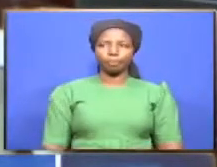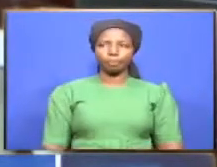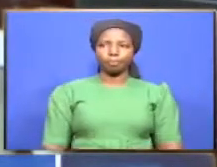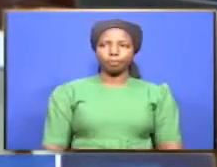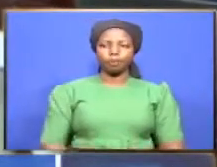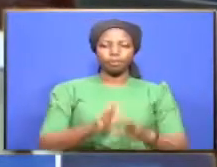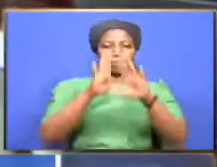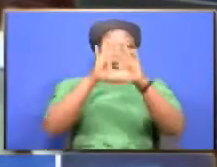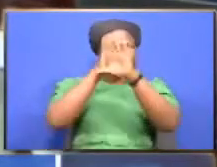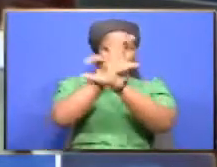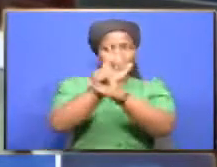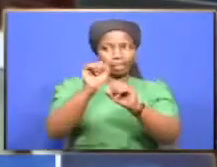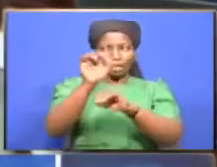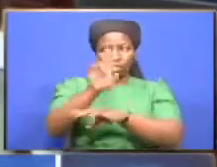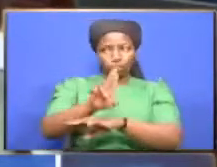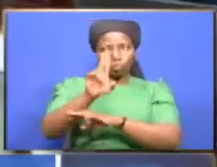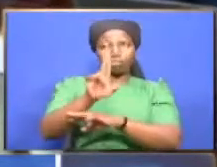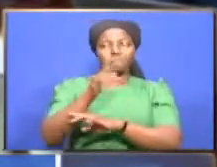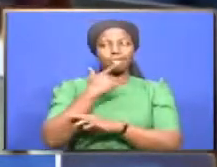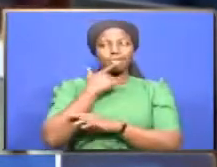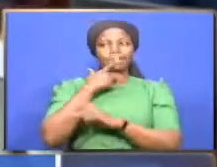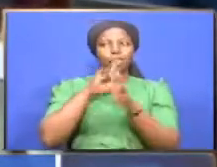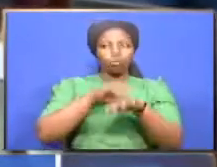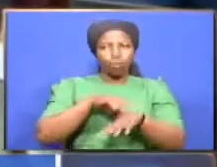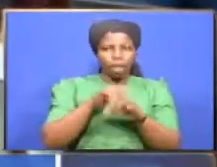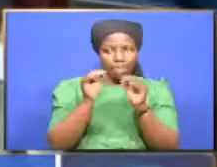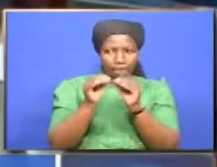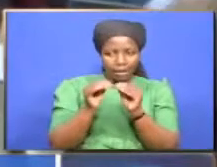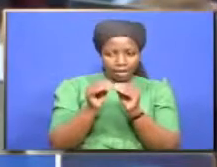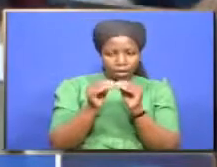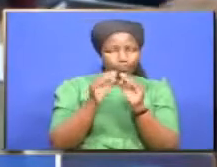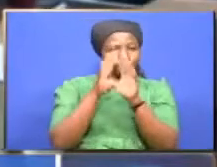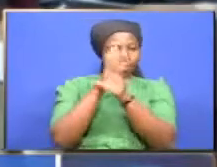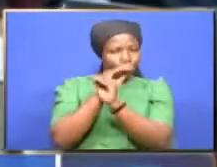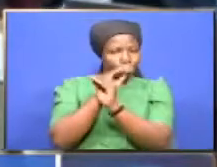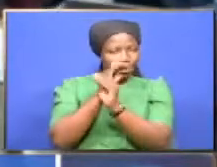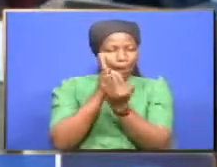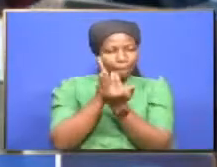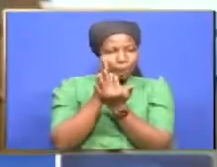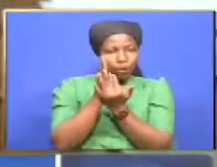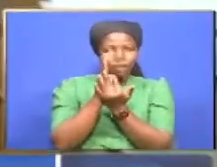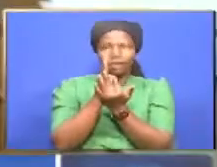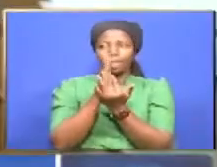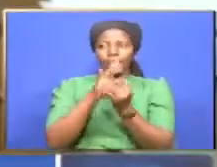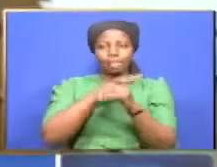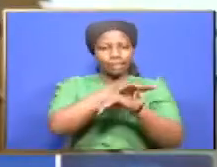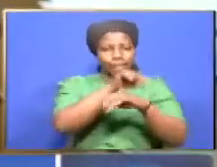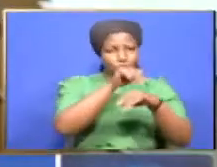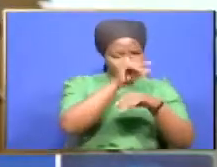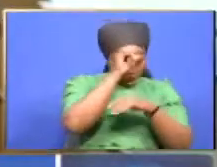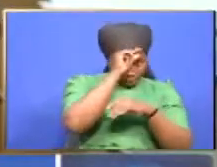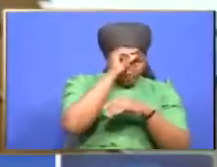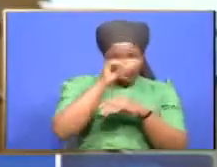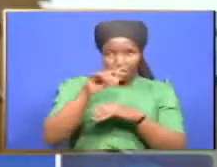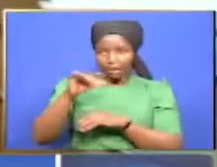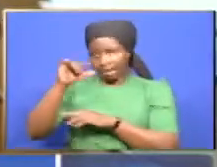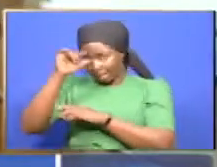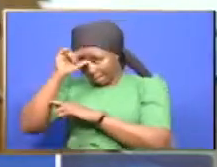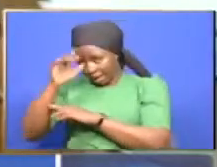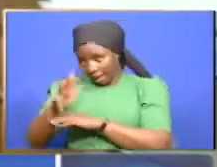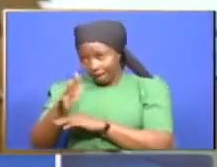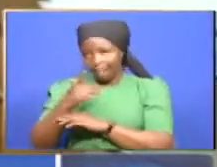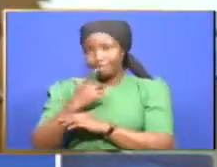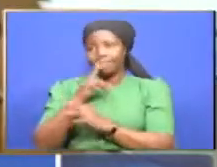Rais Uhuru Kenyatta amekariri kwenye mkutano wa kidijitali kati ya serikali ya taifa na magavana kwamba serikali za